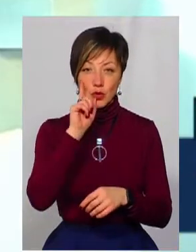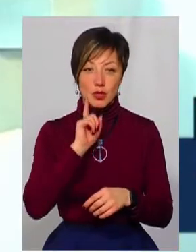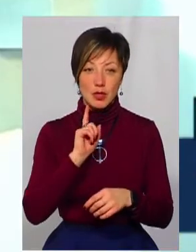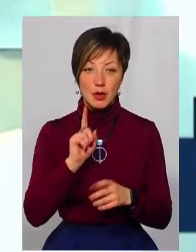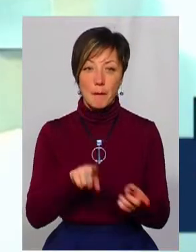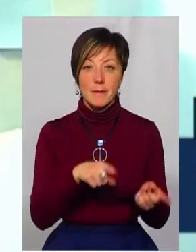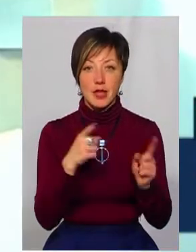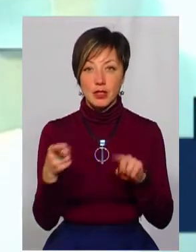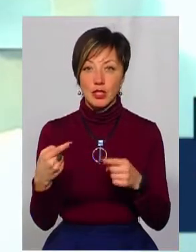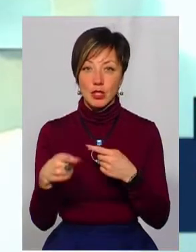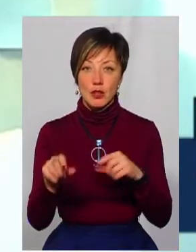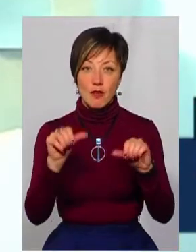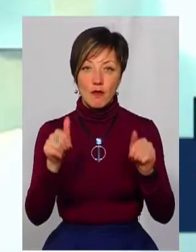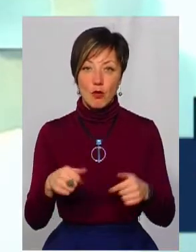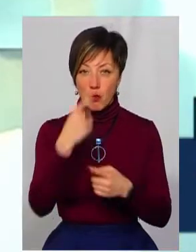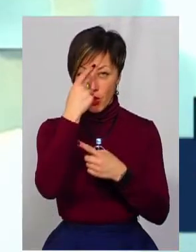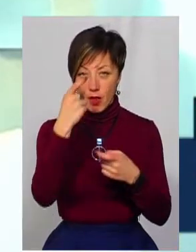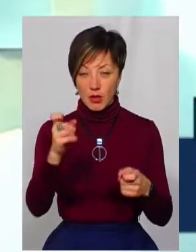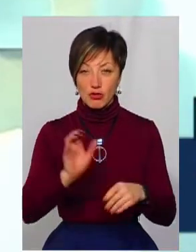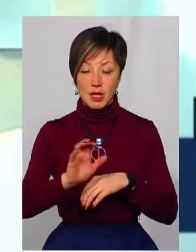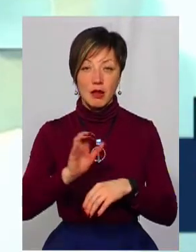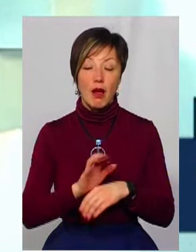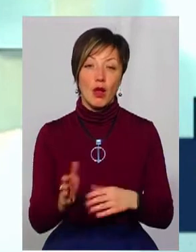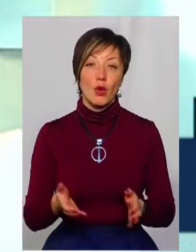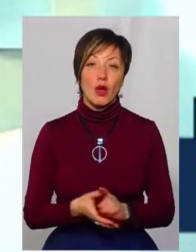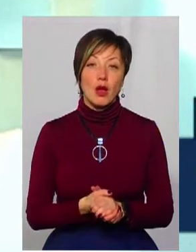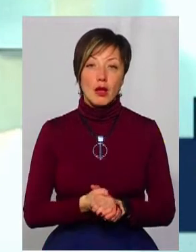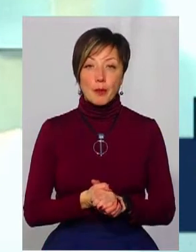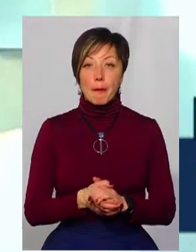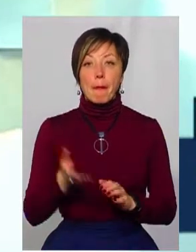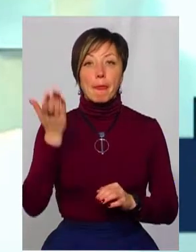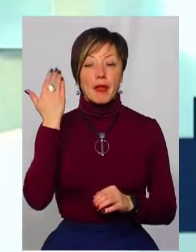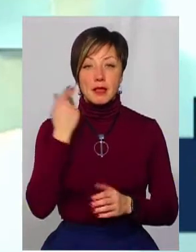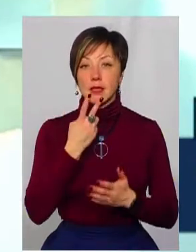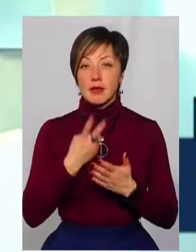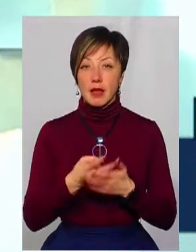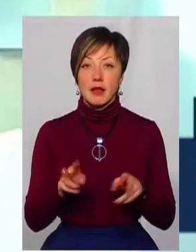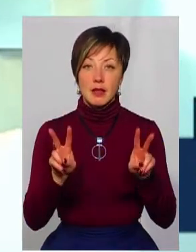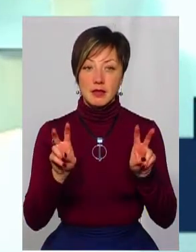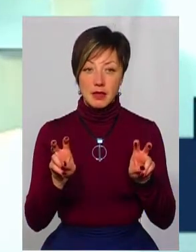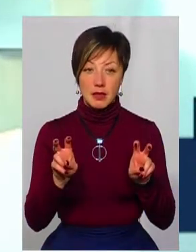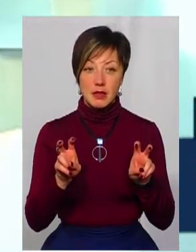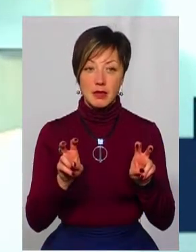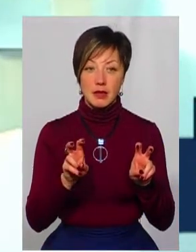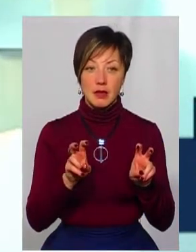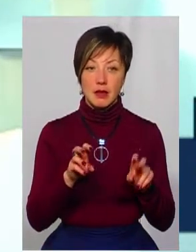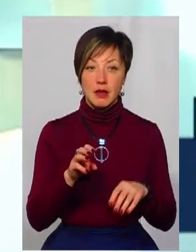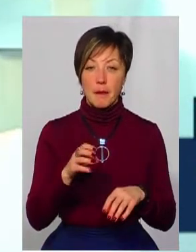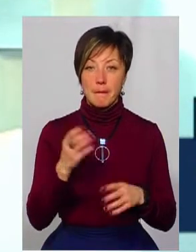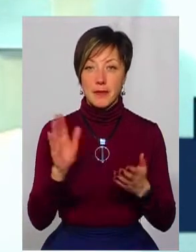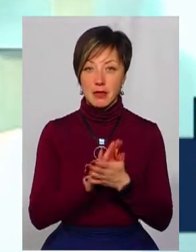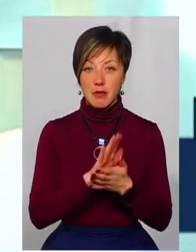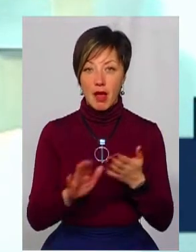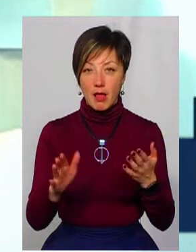зручніше, вони перейшли на іншу форму подачі сигналу. А те, що ми раніше дивилися, називалося FTA, Free to Air, це безплатно в